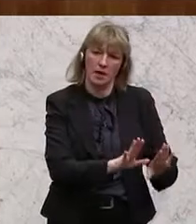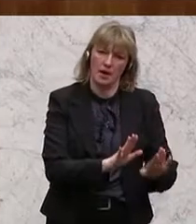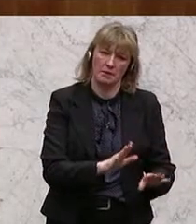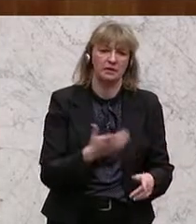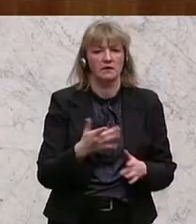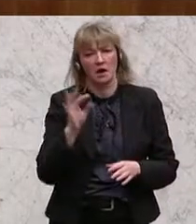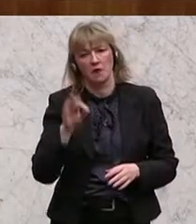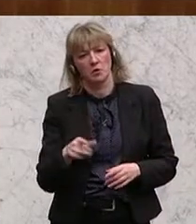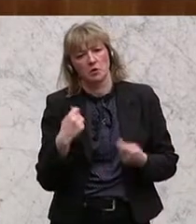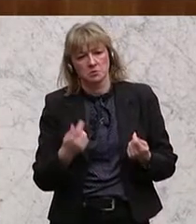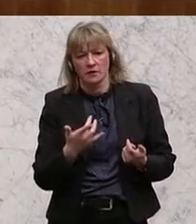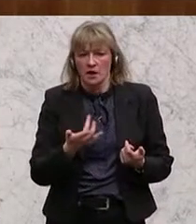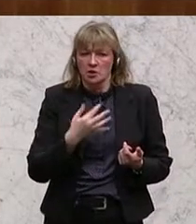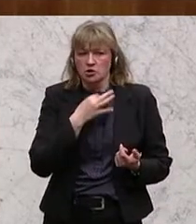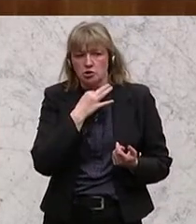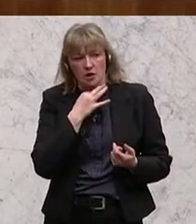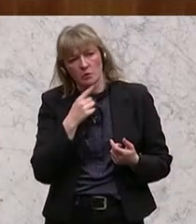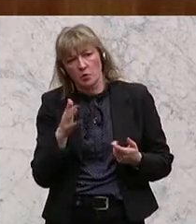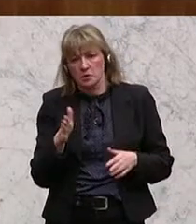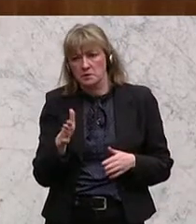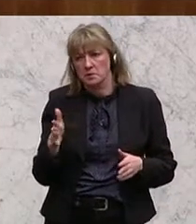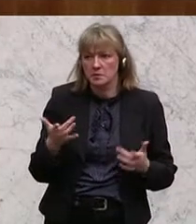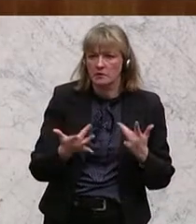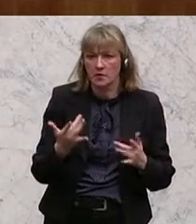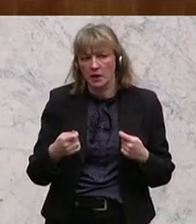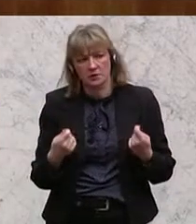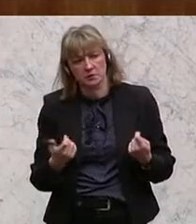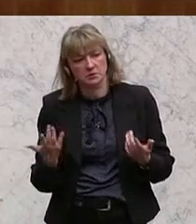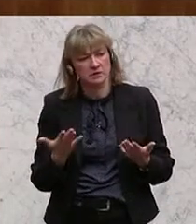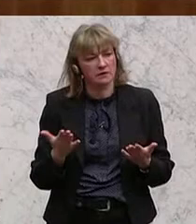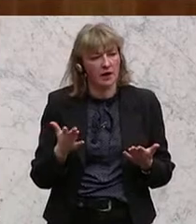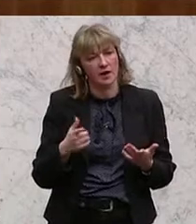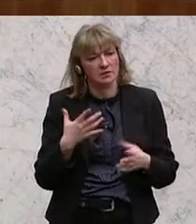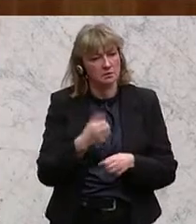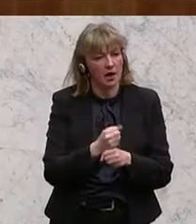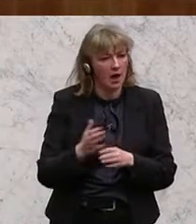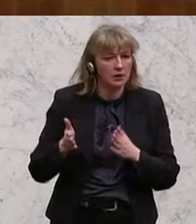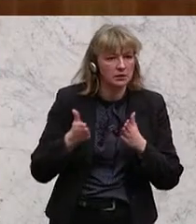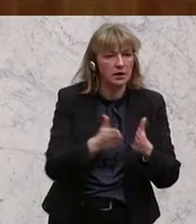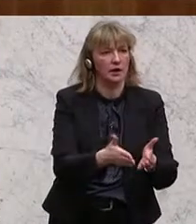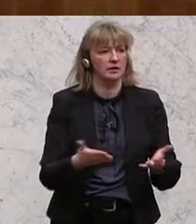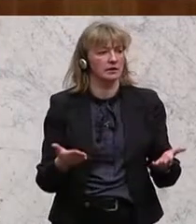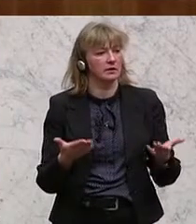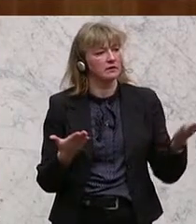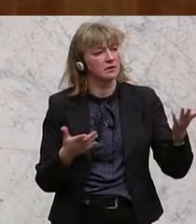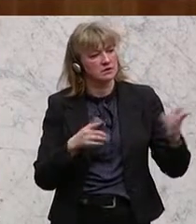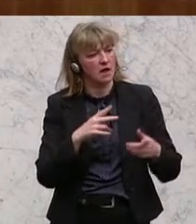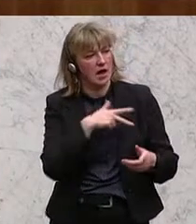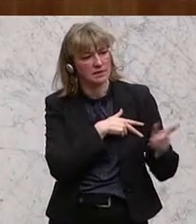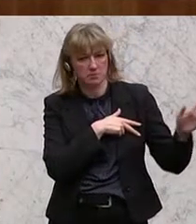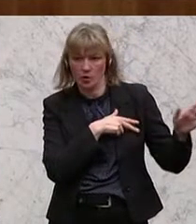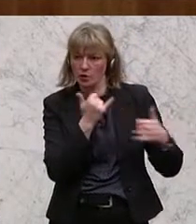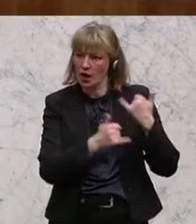der SPÖ noch einen Stimmungsschwenk in die Richtung, dass der Linie beibehalten, die Linie, die die